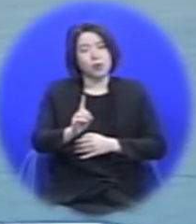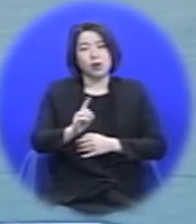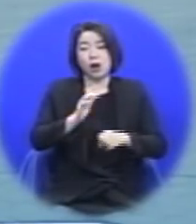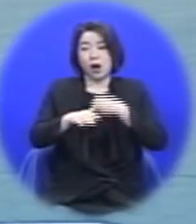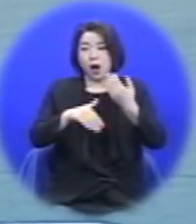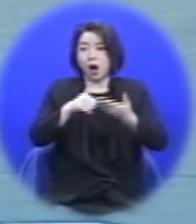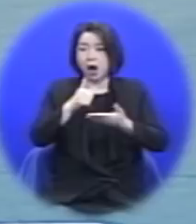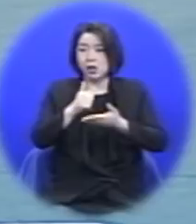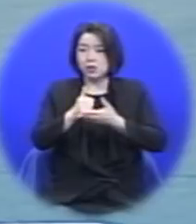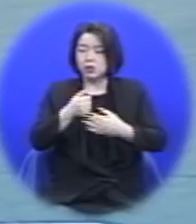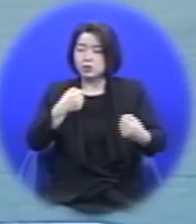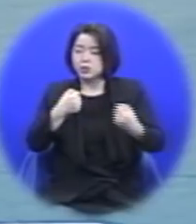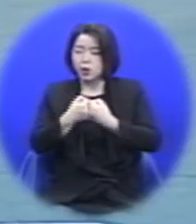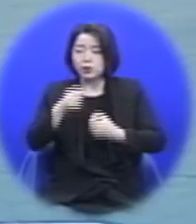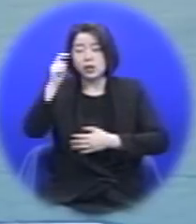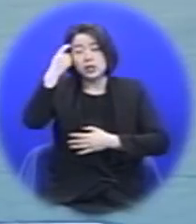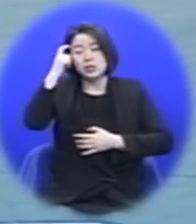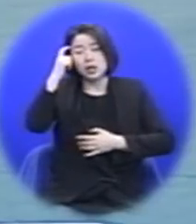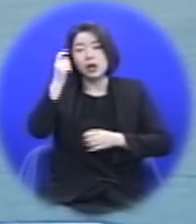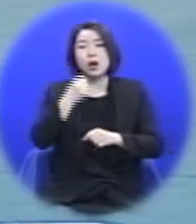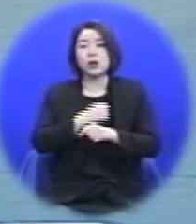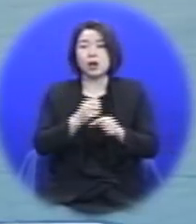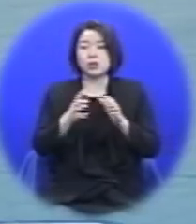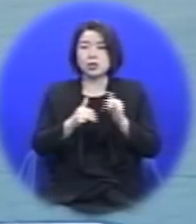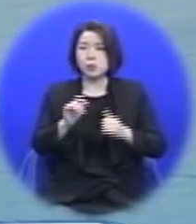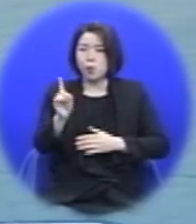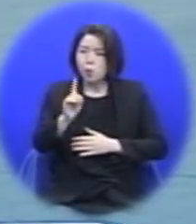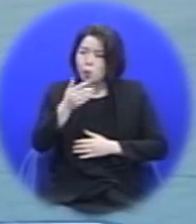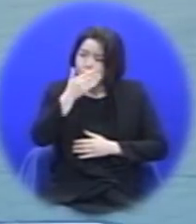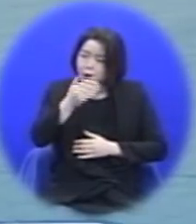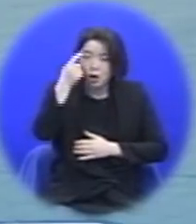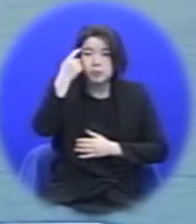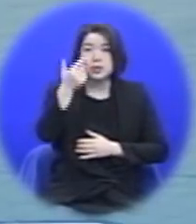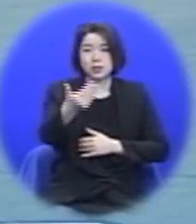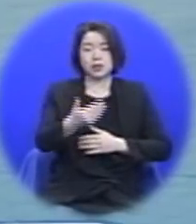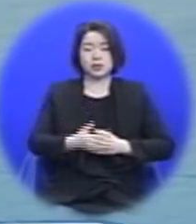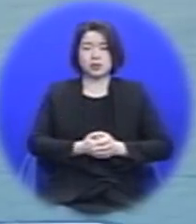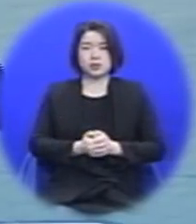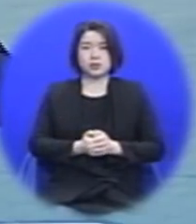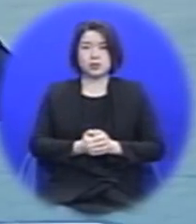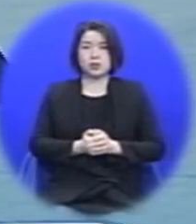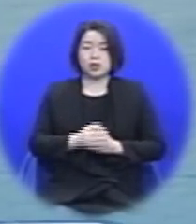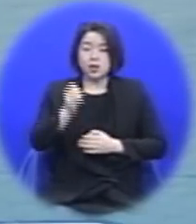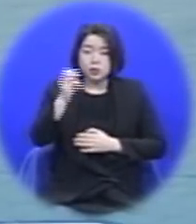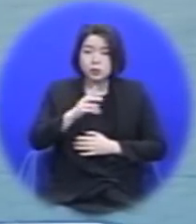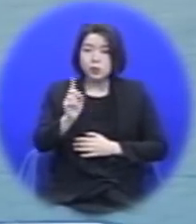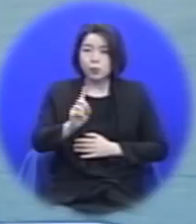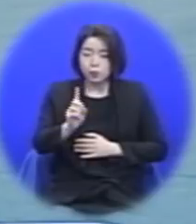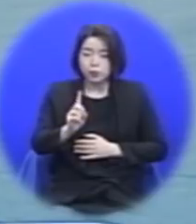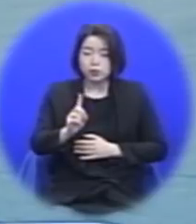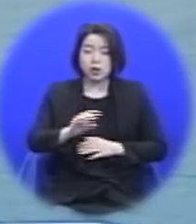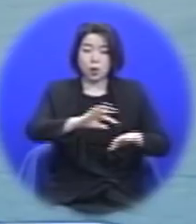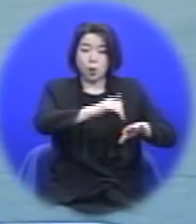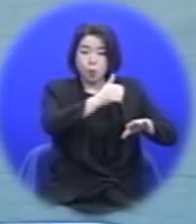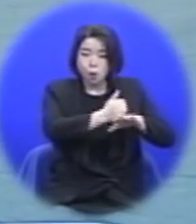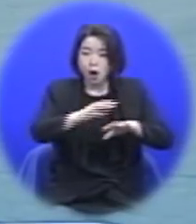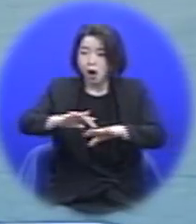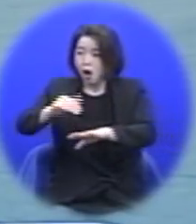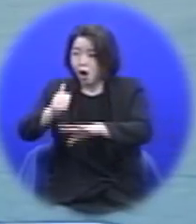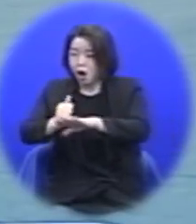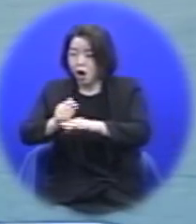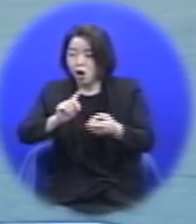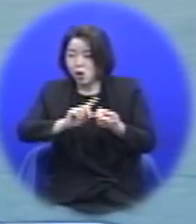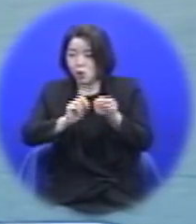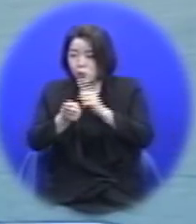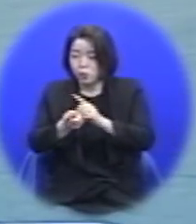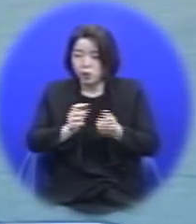하나님과 싸우겠다는 생각을 하는 사람이 어떻게 가능한 일입니까? 그리고 어떻게 왕들이 서로 연합해서